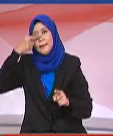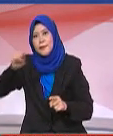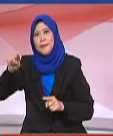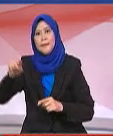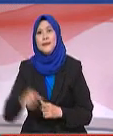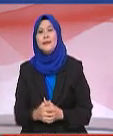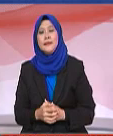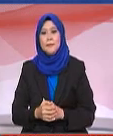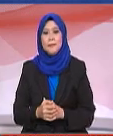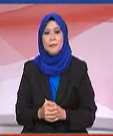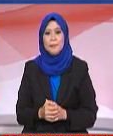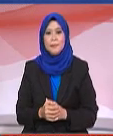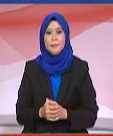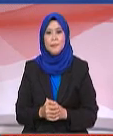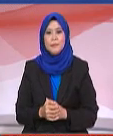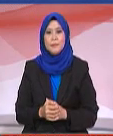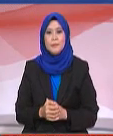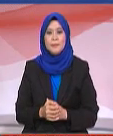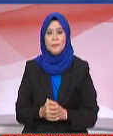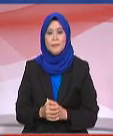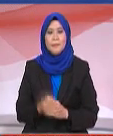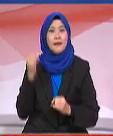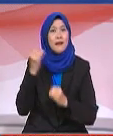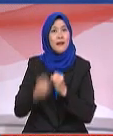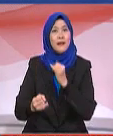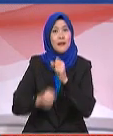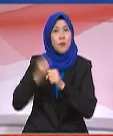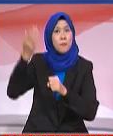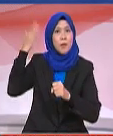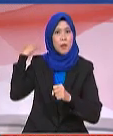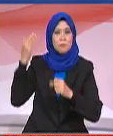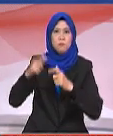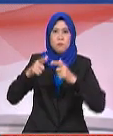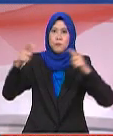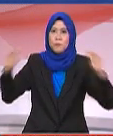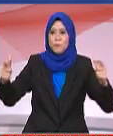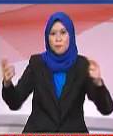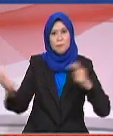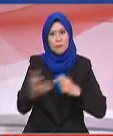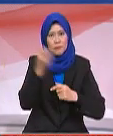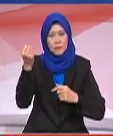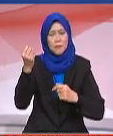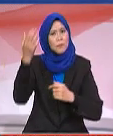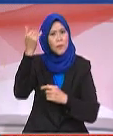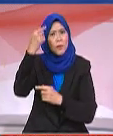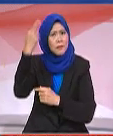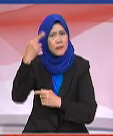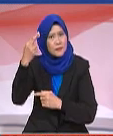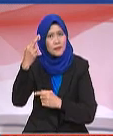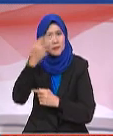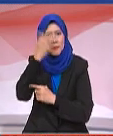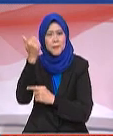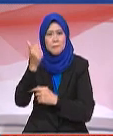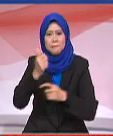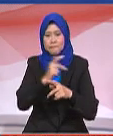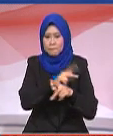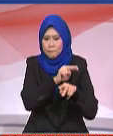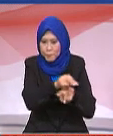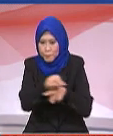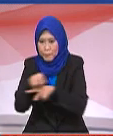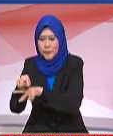Yang besar akhir tahun lepas. So, salah satu sebabnya penguasaan ketat